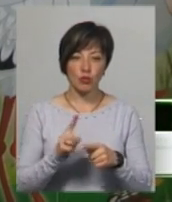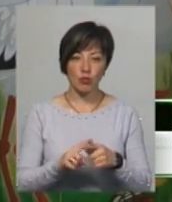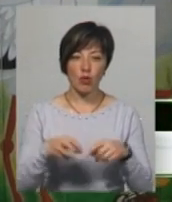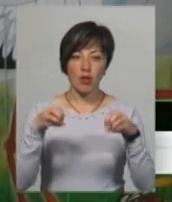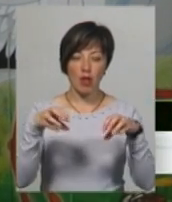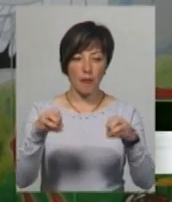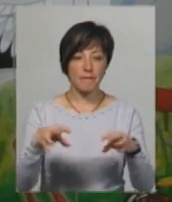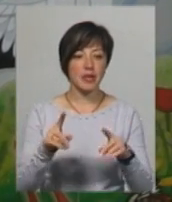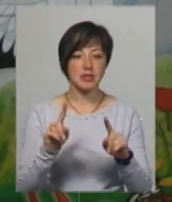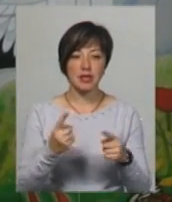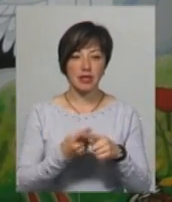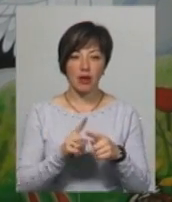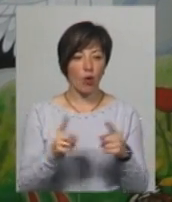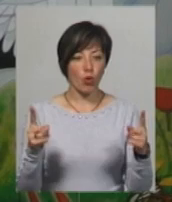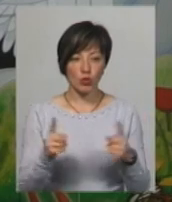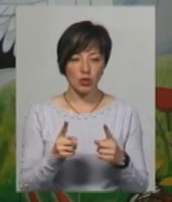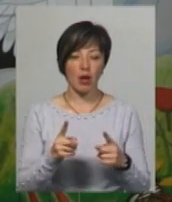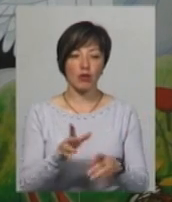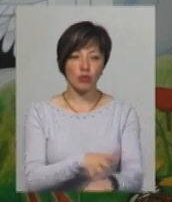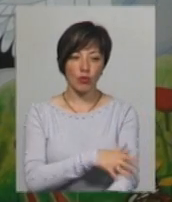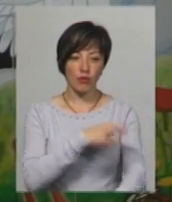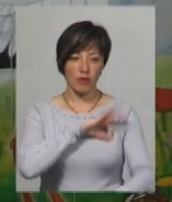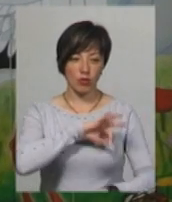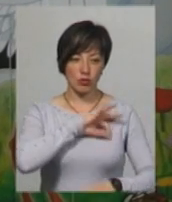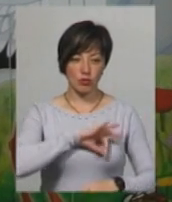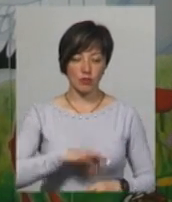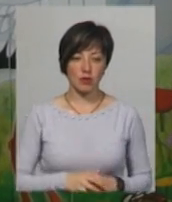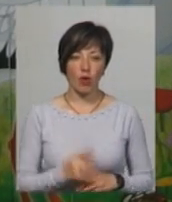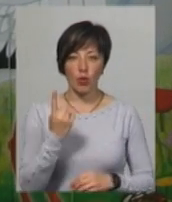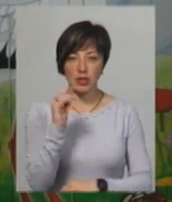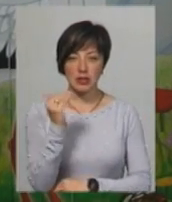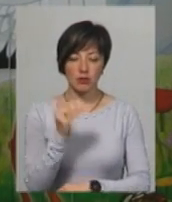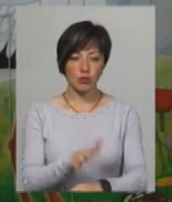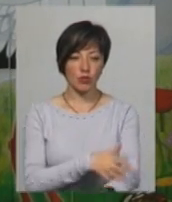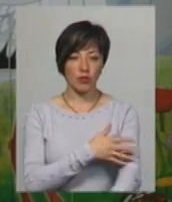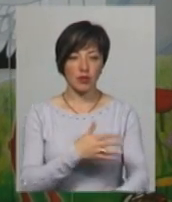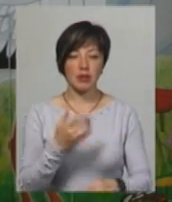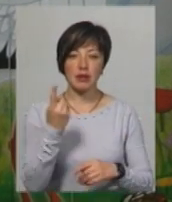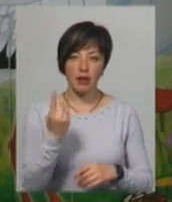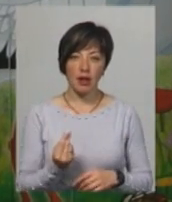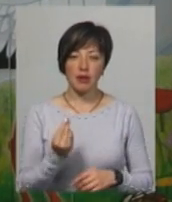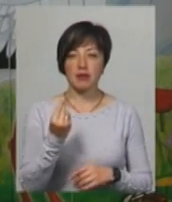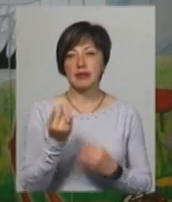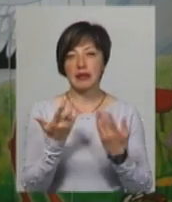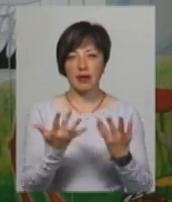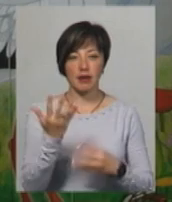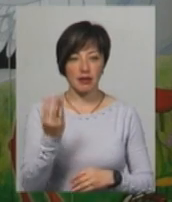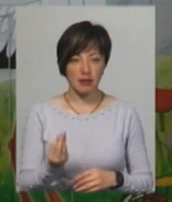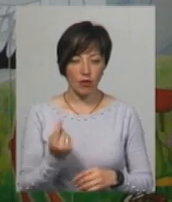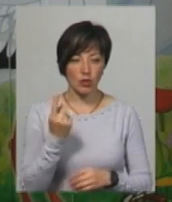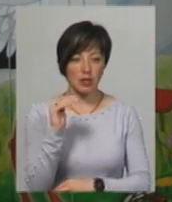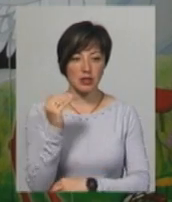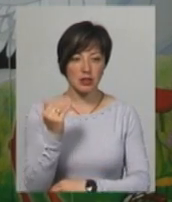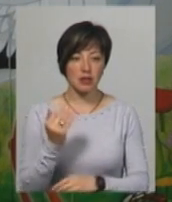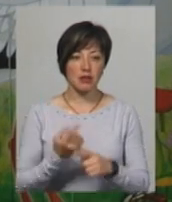лампа фототерапії – це не сеанс короткочасний, а використовується лампа для однієї дитини тривала. Подекуди день, подекуди декілька днів одна